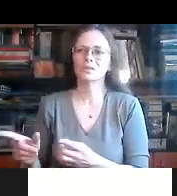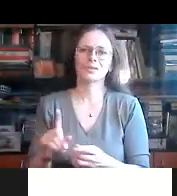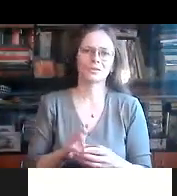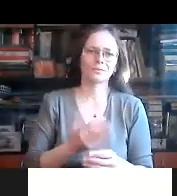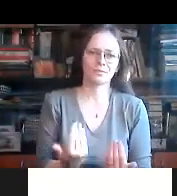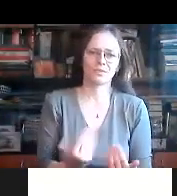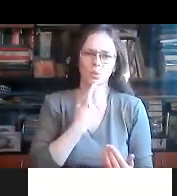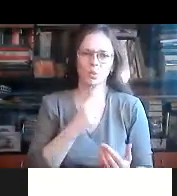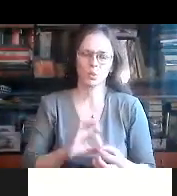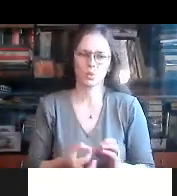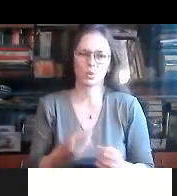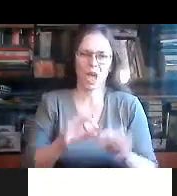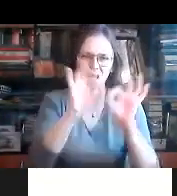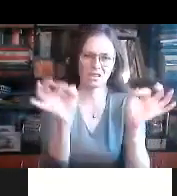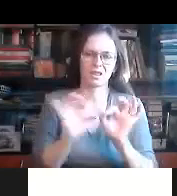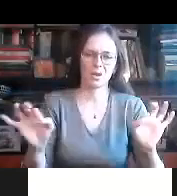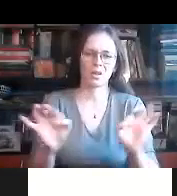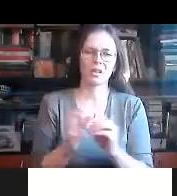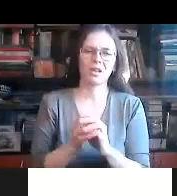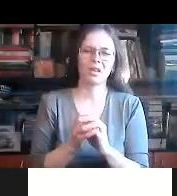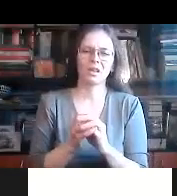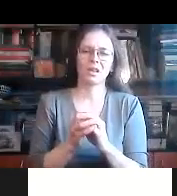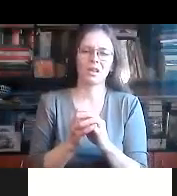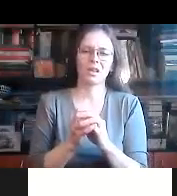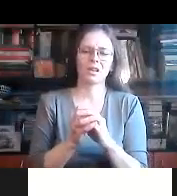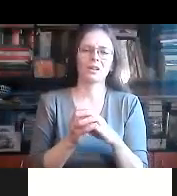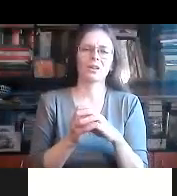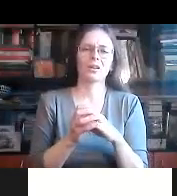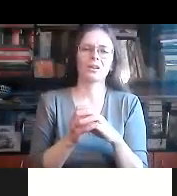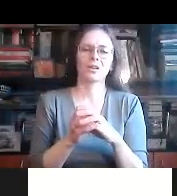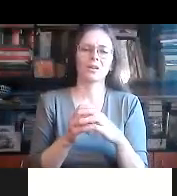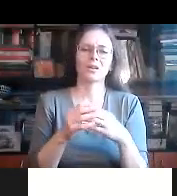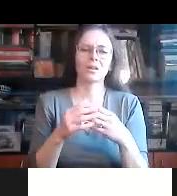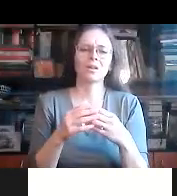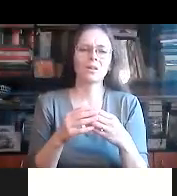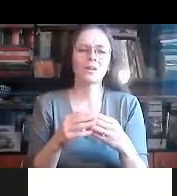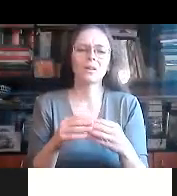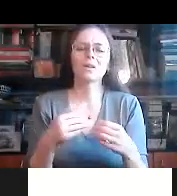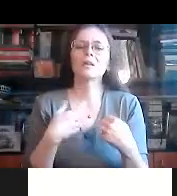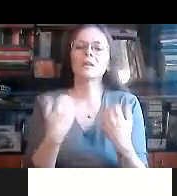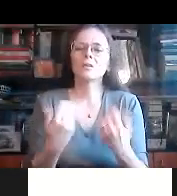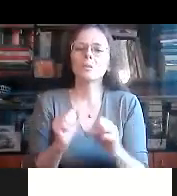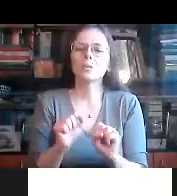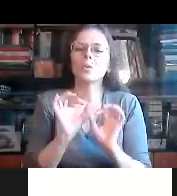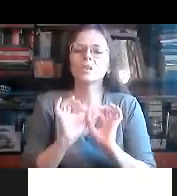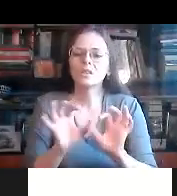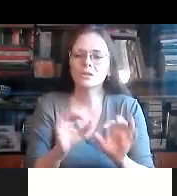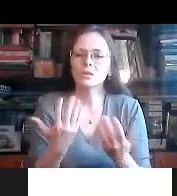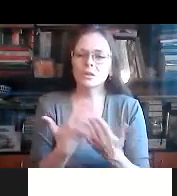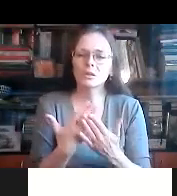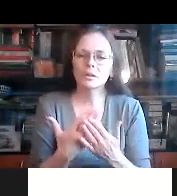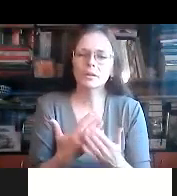искусство. И я, как ридер Любимовки, могу сказать, что уже 5 пьес, мне кажется, про коронавирус я